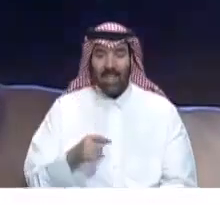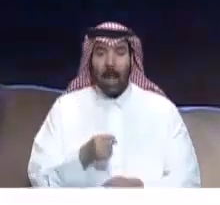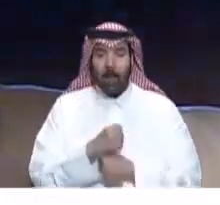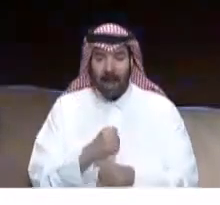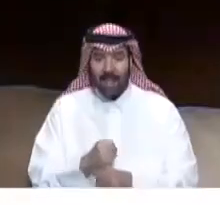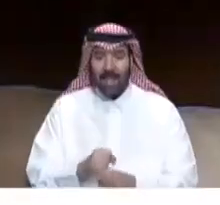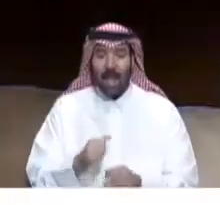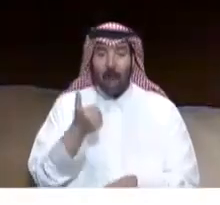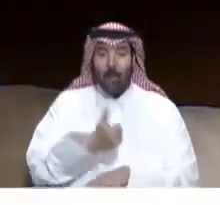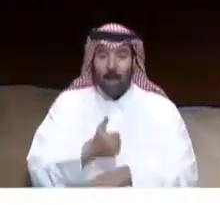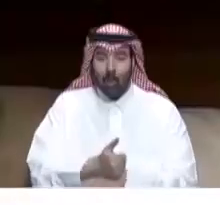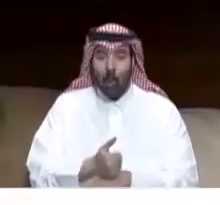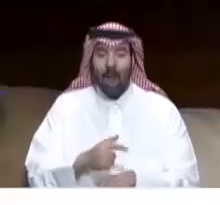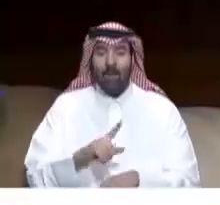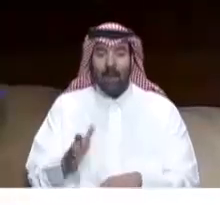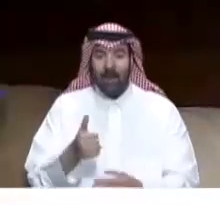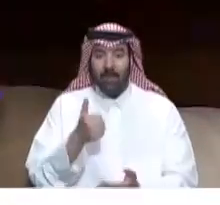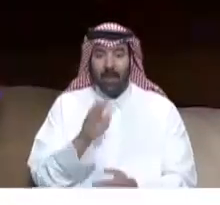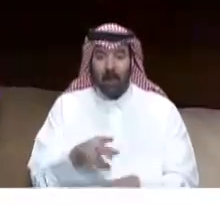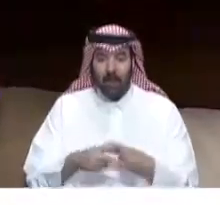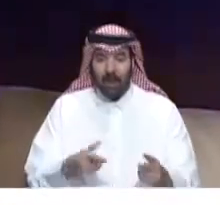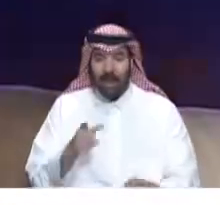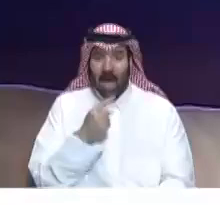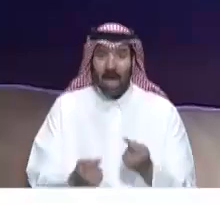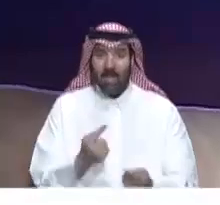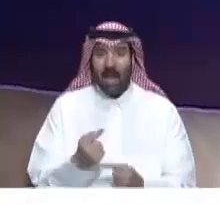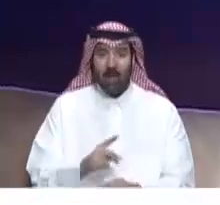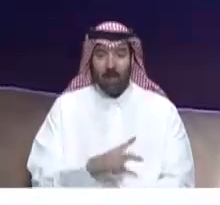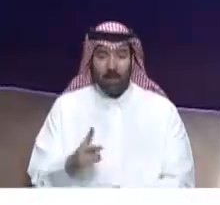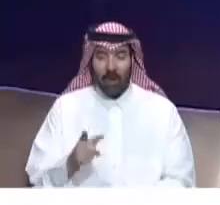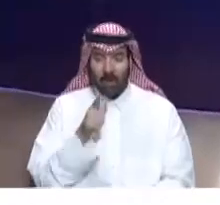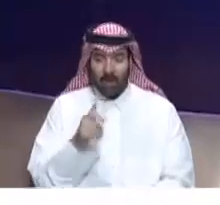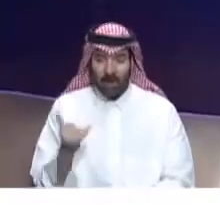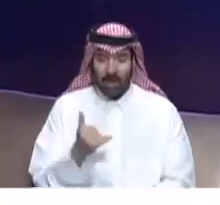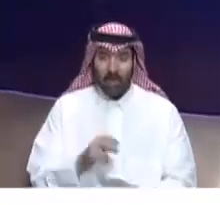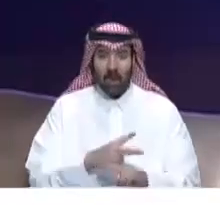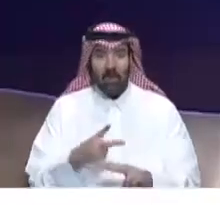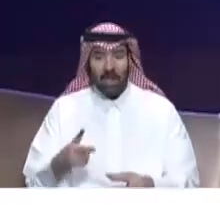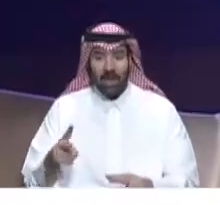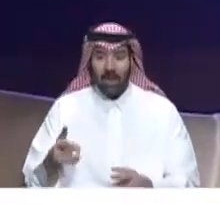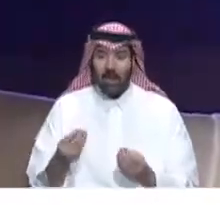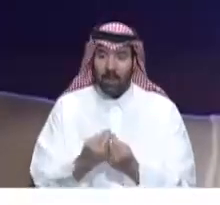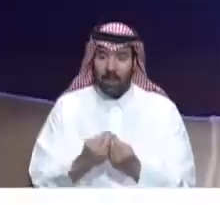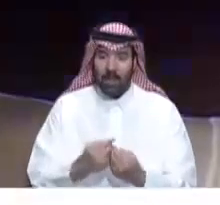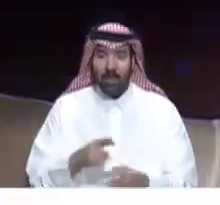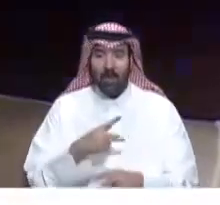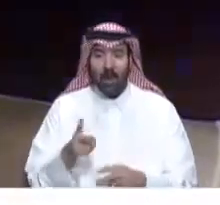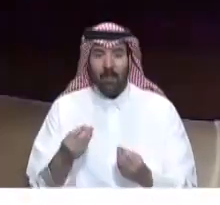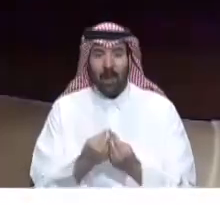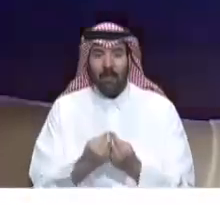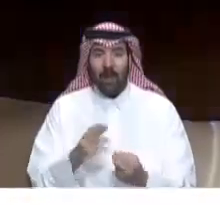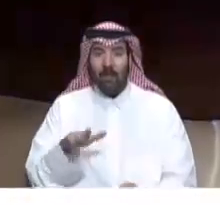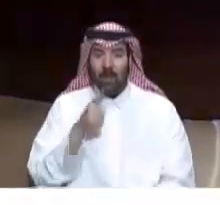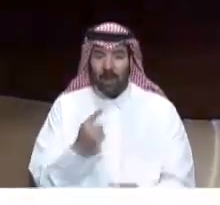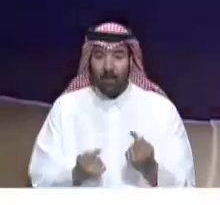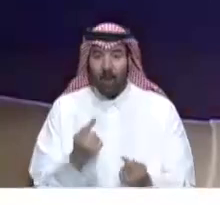والقروية والإسكان. هذه الحديقة أصبحت يعني منصة فعاليات متنوعة لأنها صممت بناء